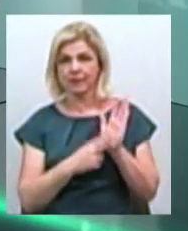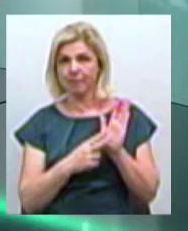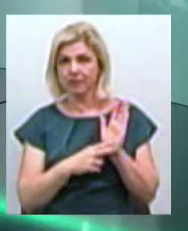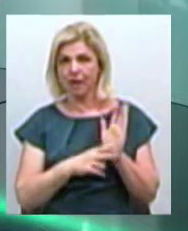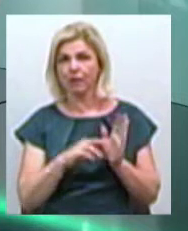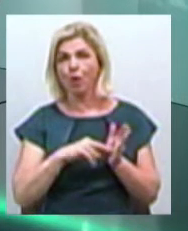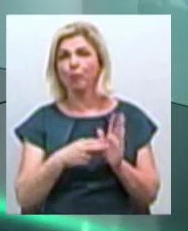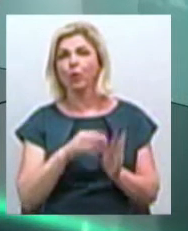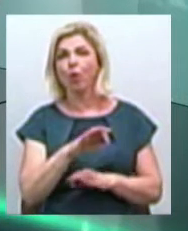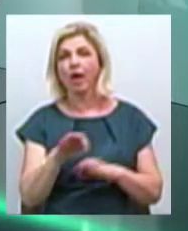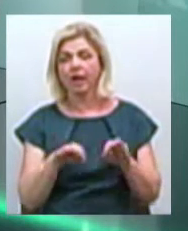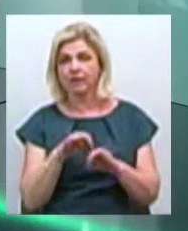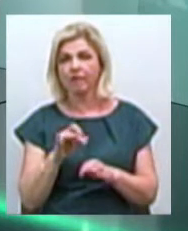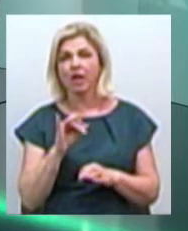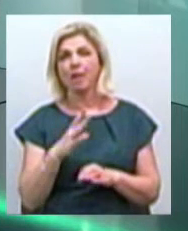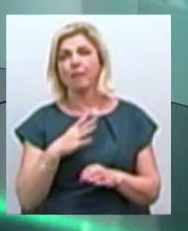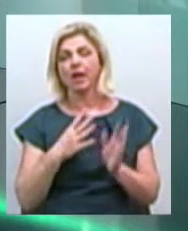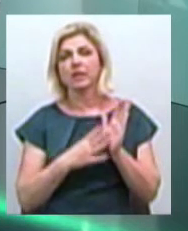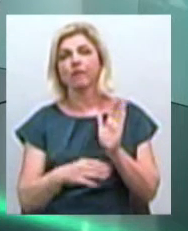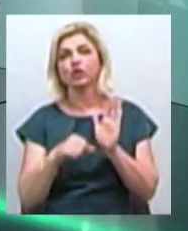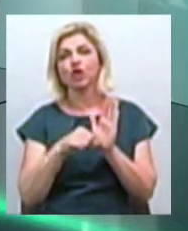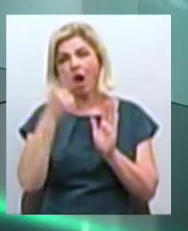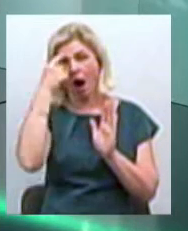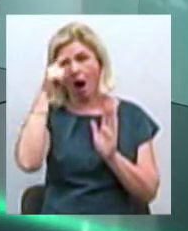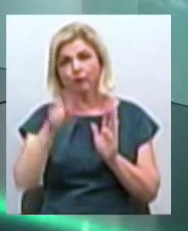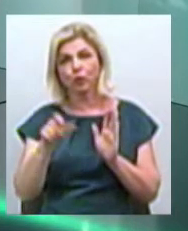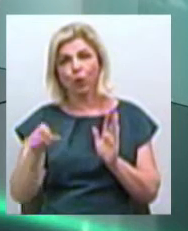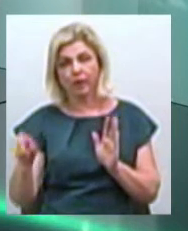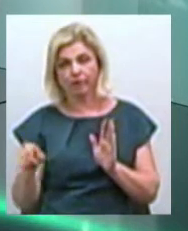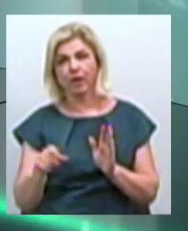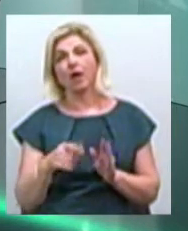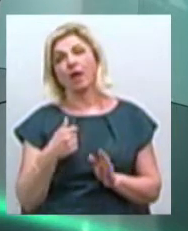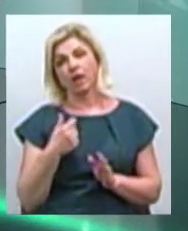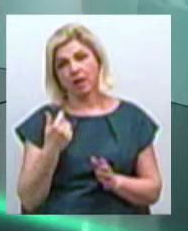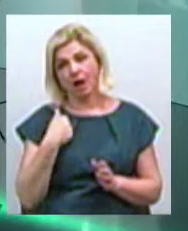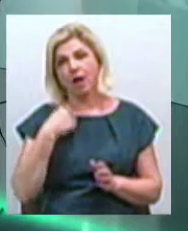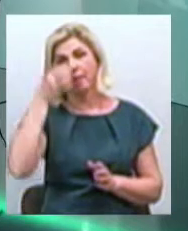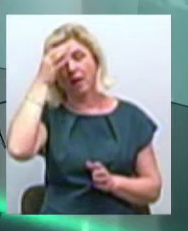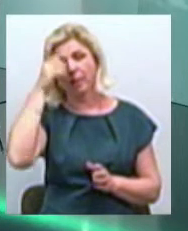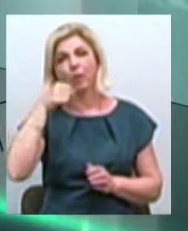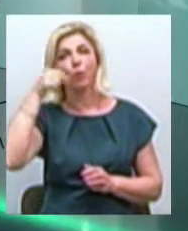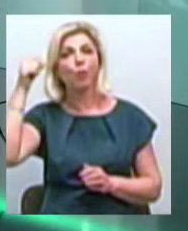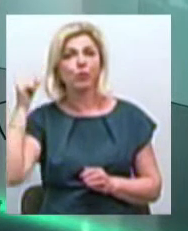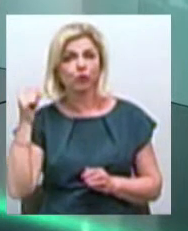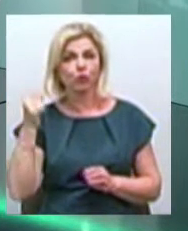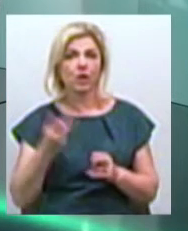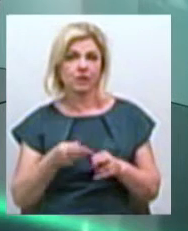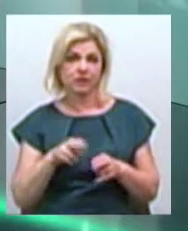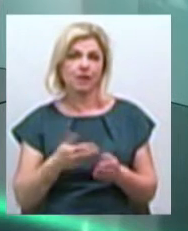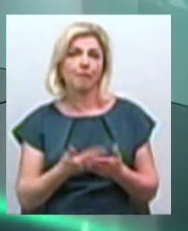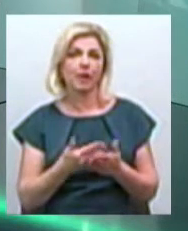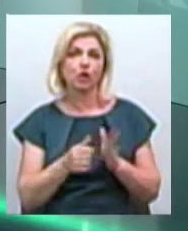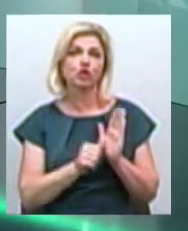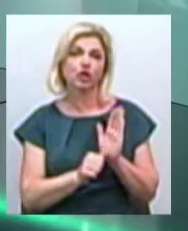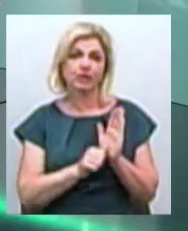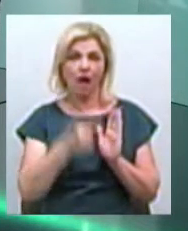І подано 96 авторів в цьому році подали проєктів. Наскільки я пам'ятаю, в минулому році це близько